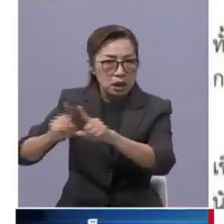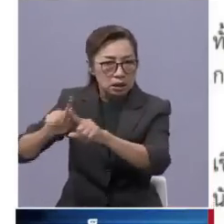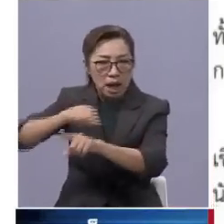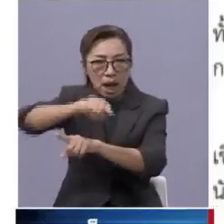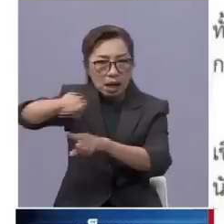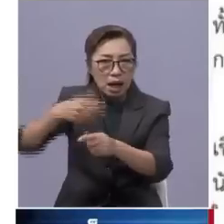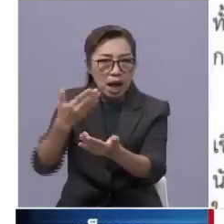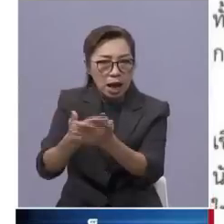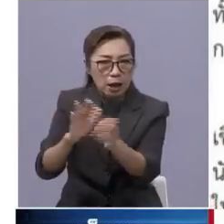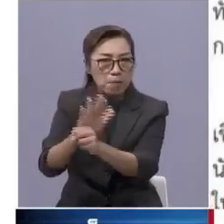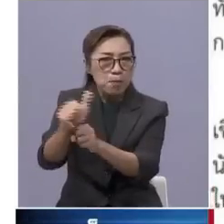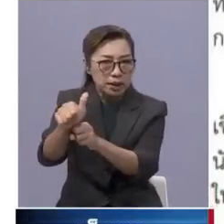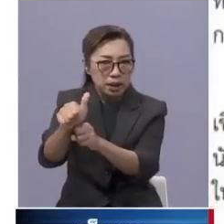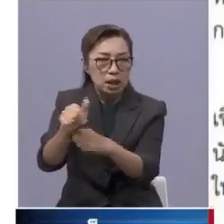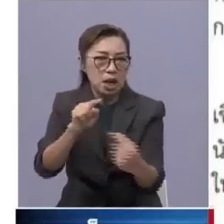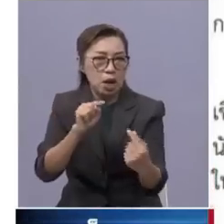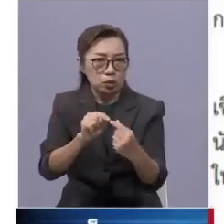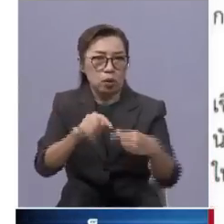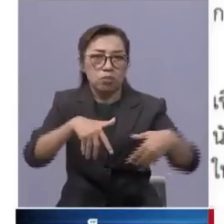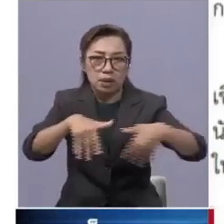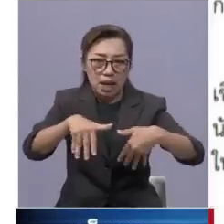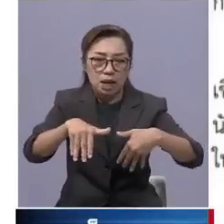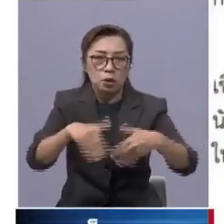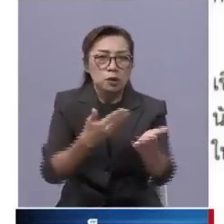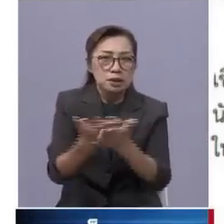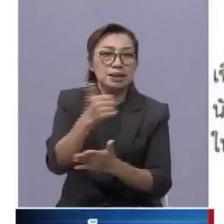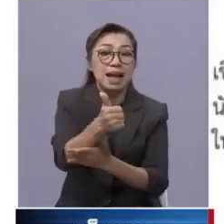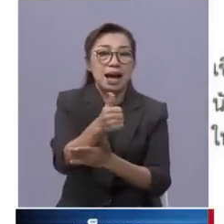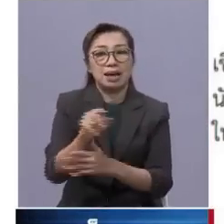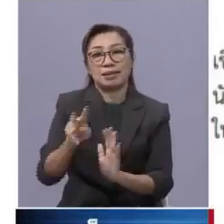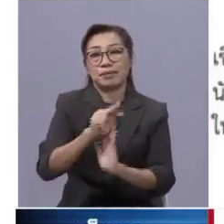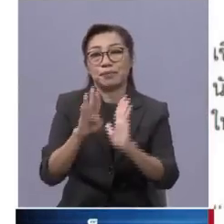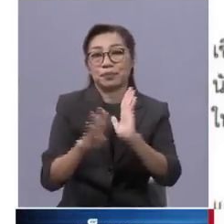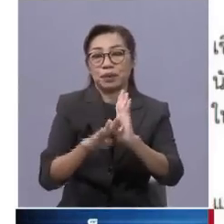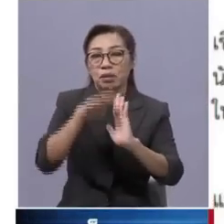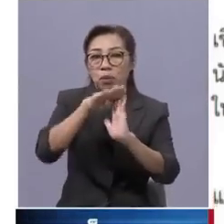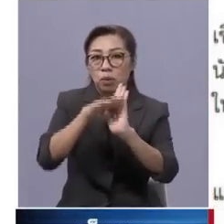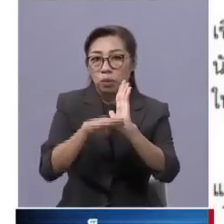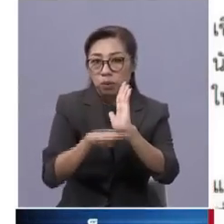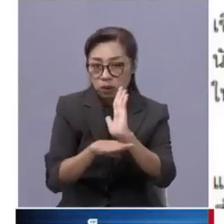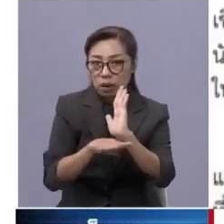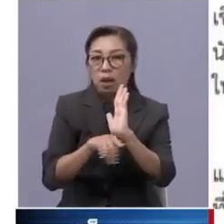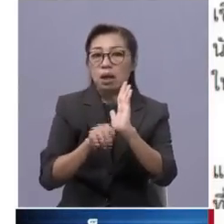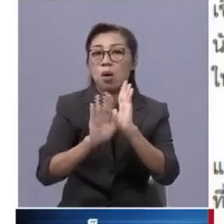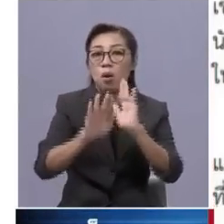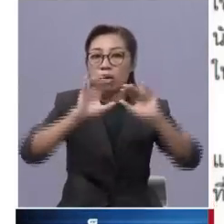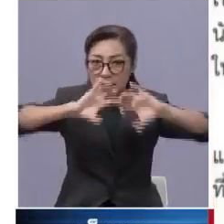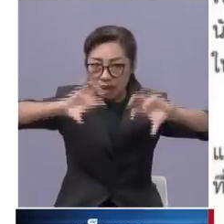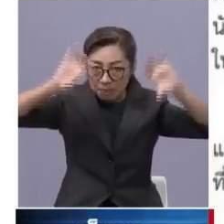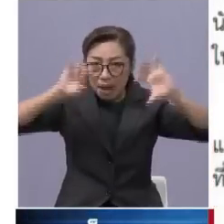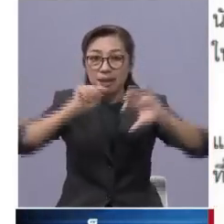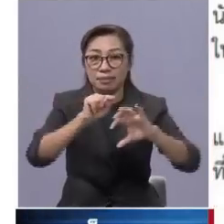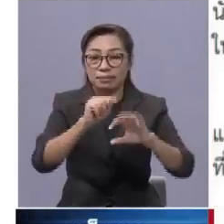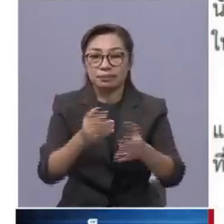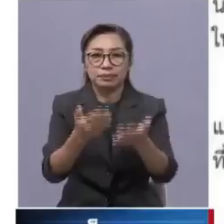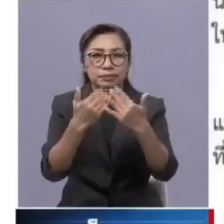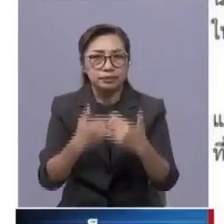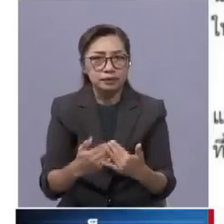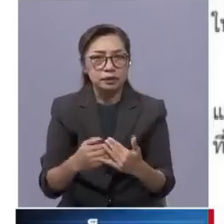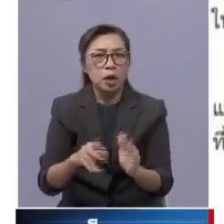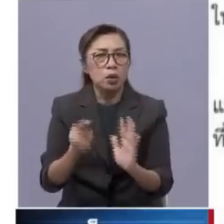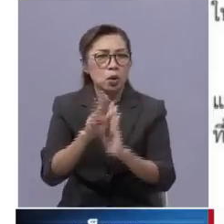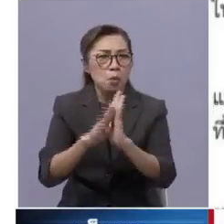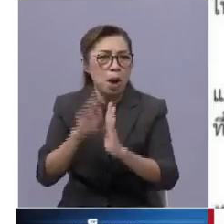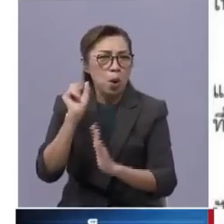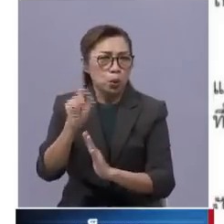พลิงให้อยู่ในระดับที่เหมาะสมในทันทีนี่เป็นถ้อยแถลงที่ระบุไว้ในนโยบายของรัฐบาลชุดนี้นโยบายเร่งด่ว